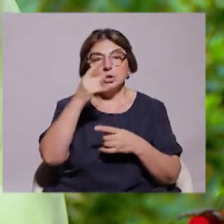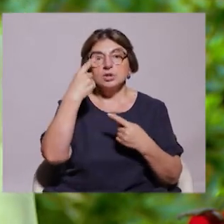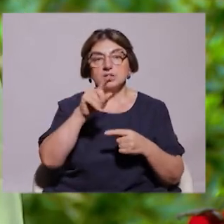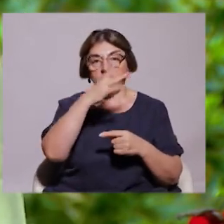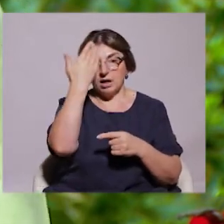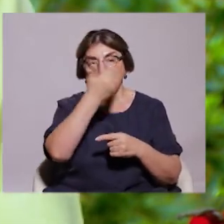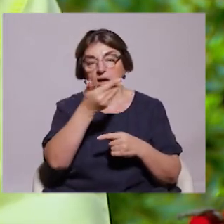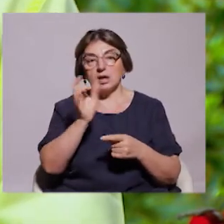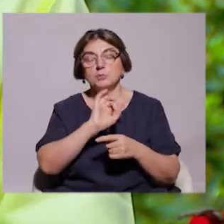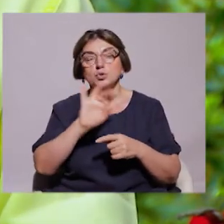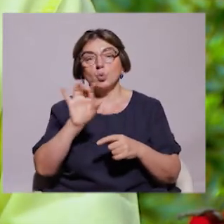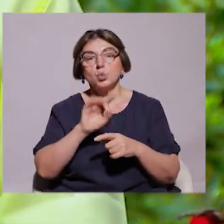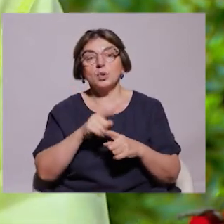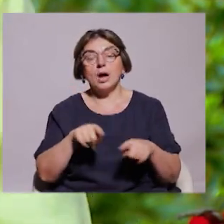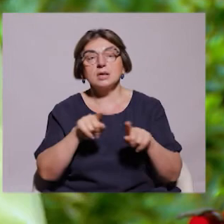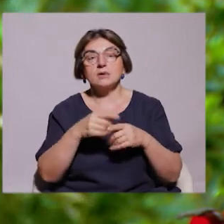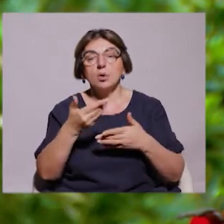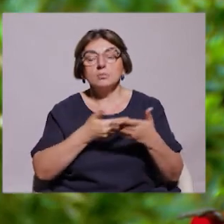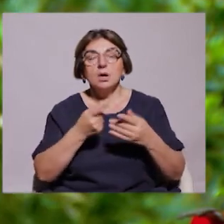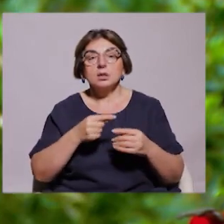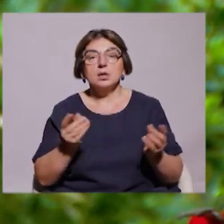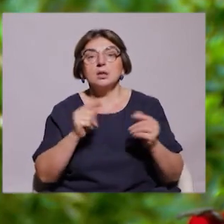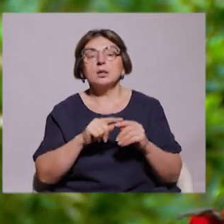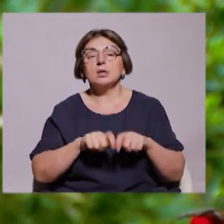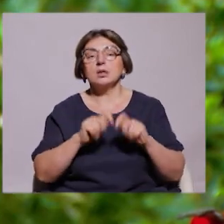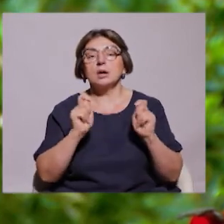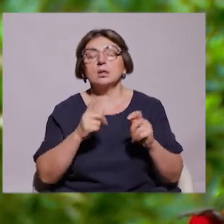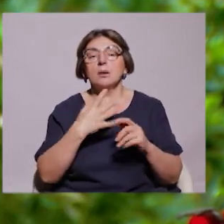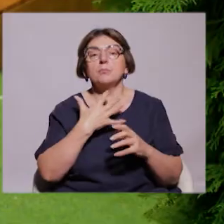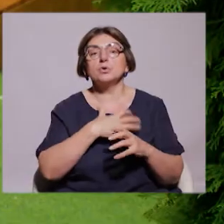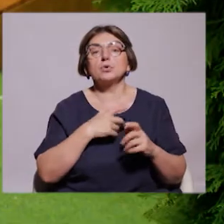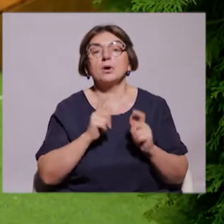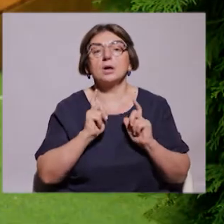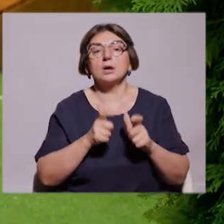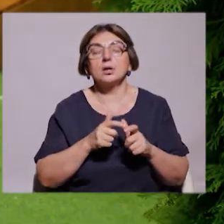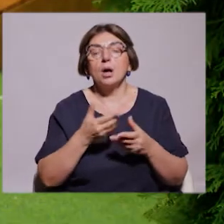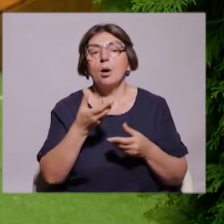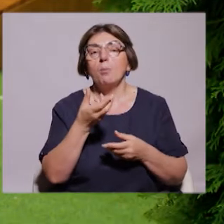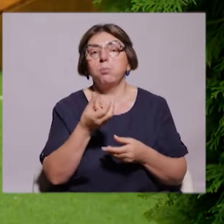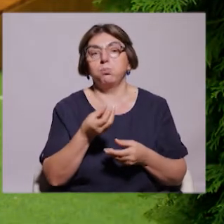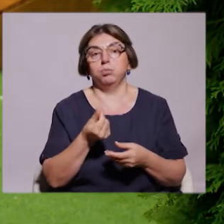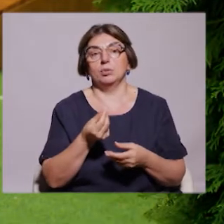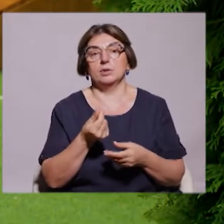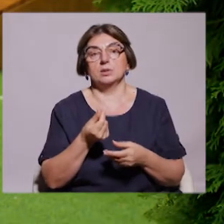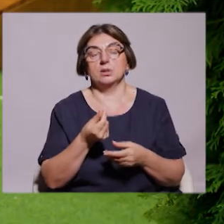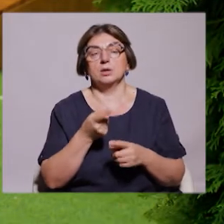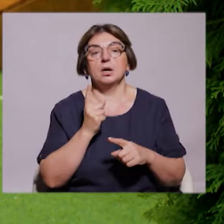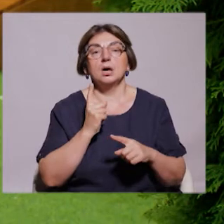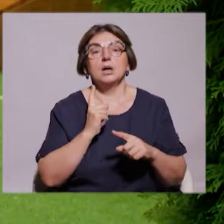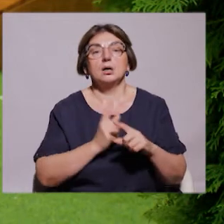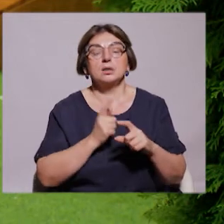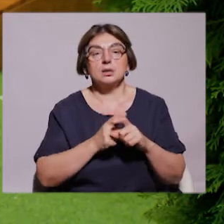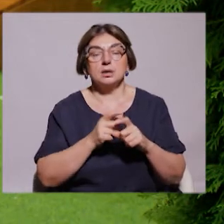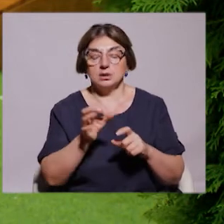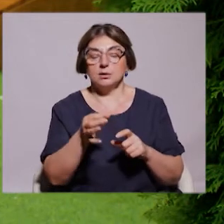მნიშვნელოვან მოვლენას, კერძოდ ფულის რკინის მონეტა გაჩნდა, პირველი სადაც გაჩნდება ბავშვებო ლითონის მონეტა. ეს